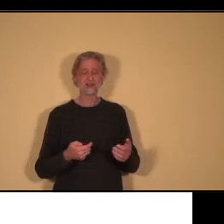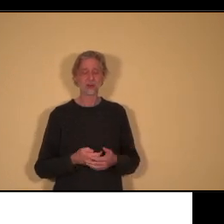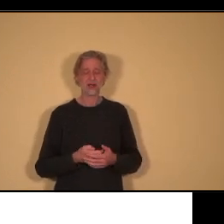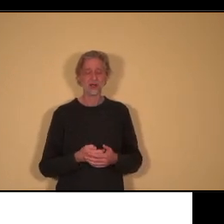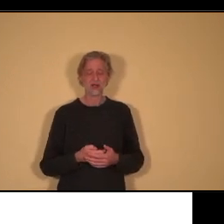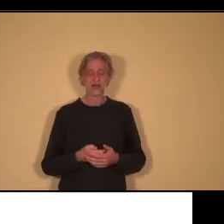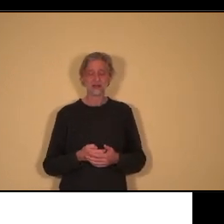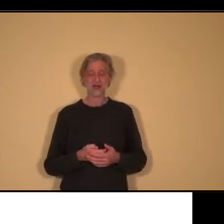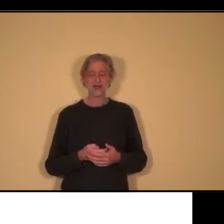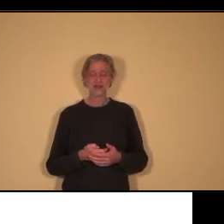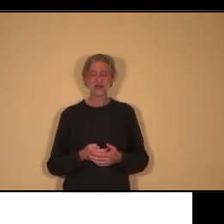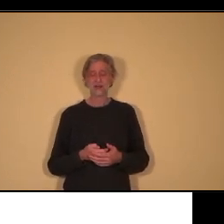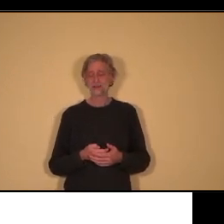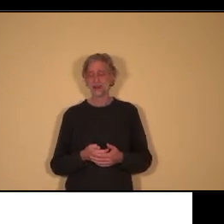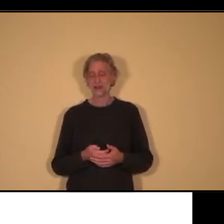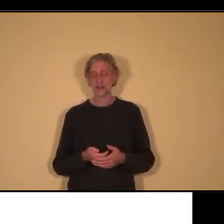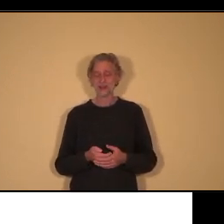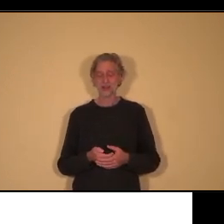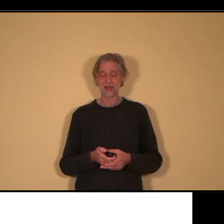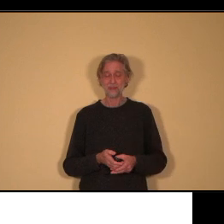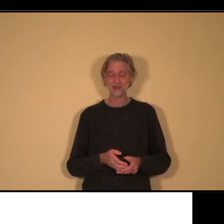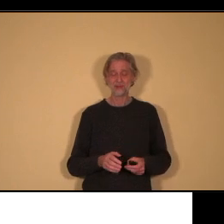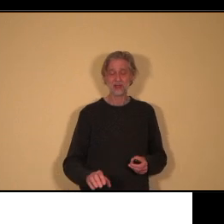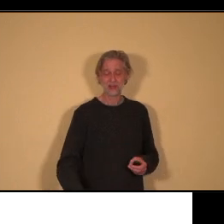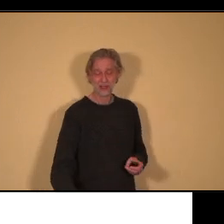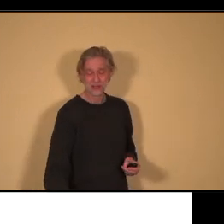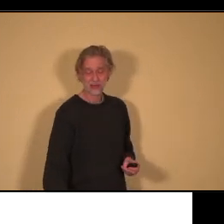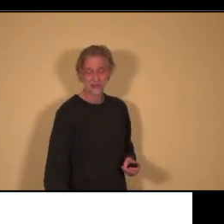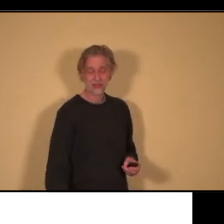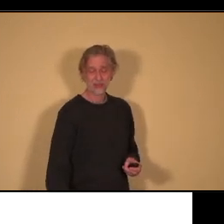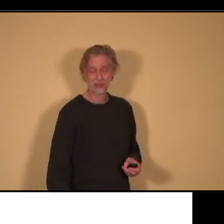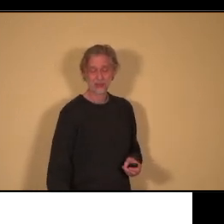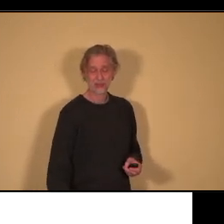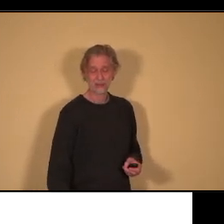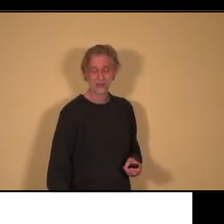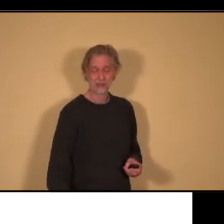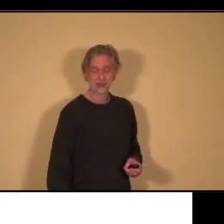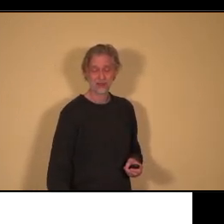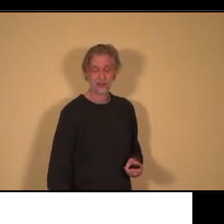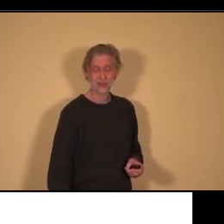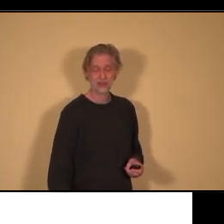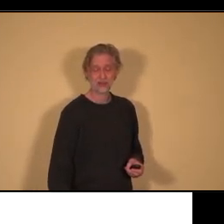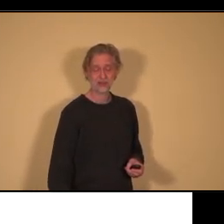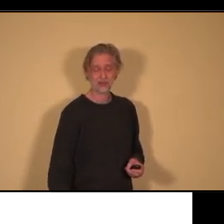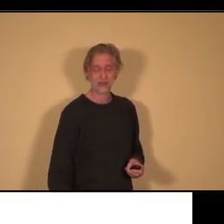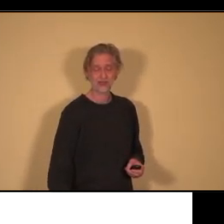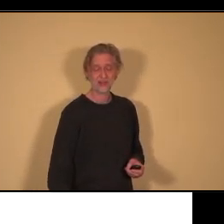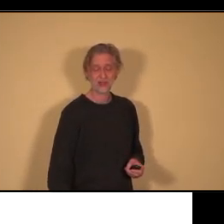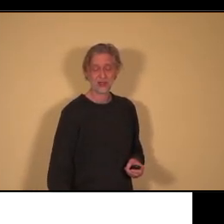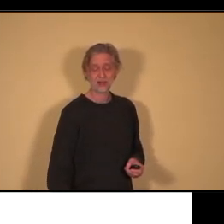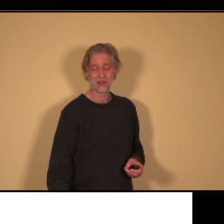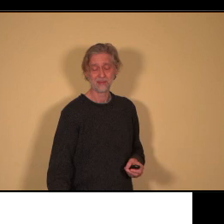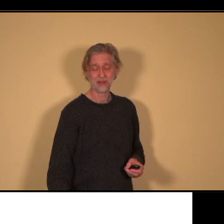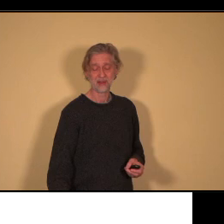Hier ist nochmal gezeigt. Also in diesem Diagramm sehen wir, dass wir, im Moment sind wir ja hier,